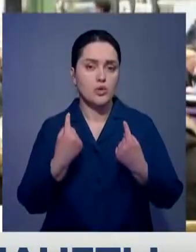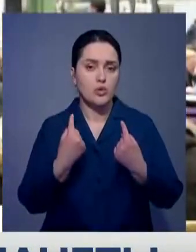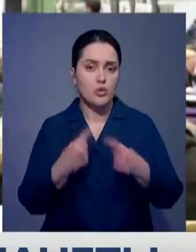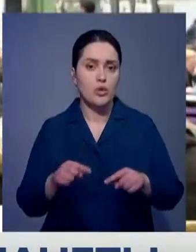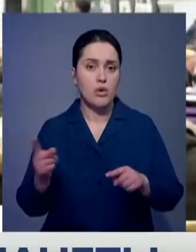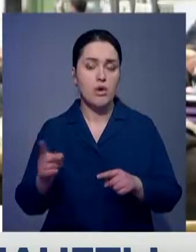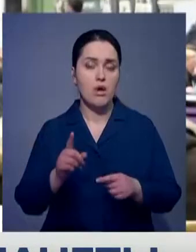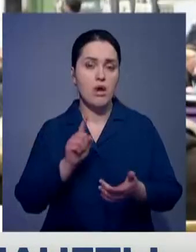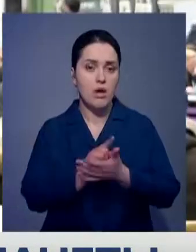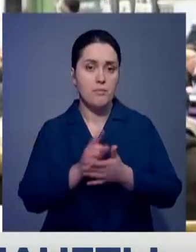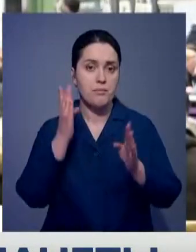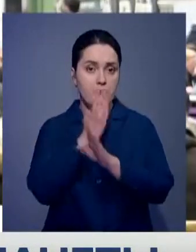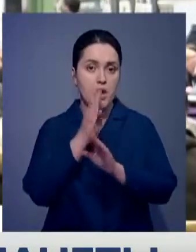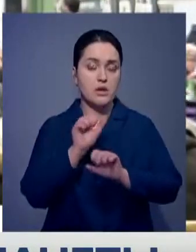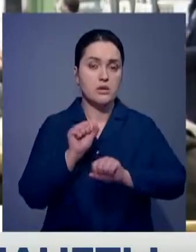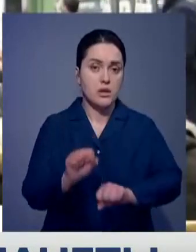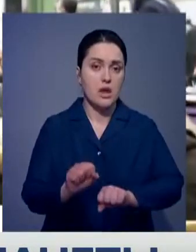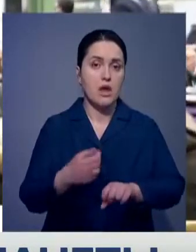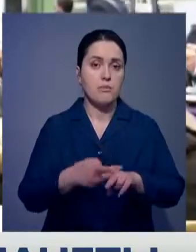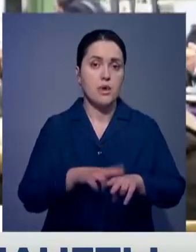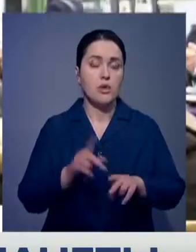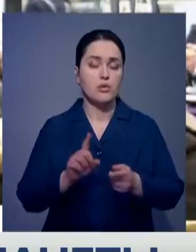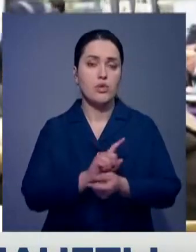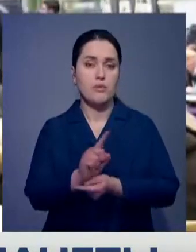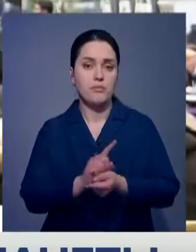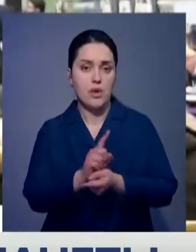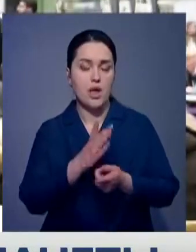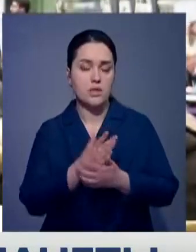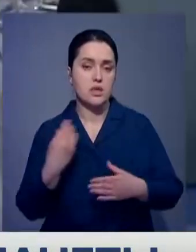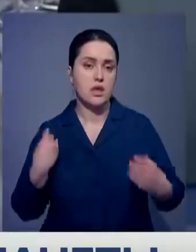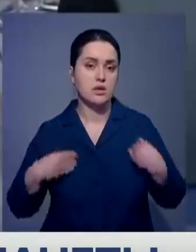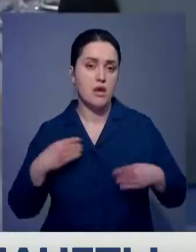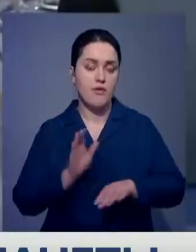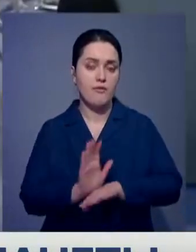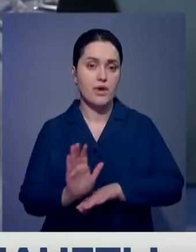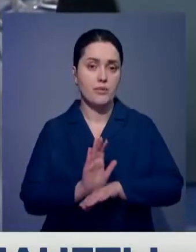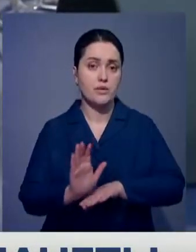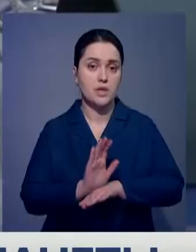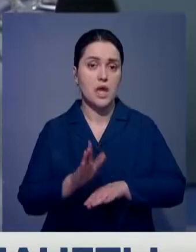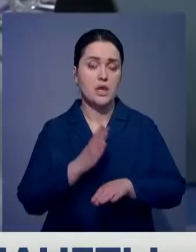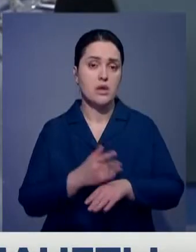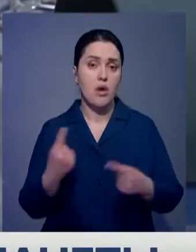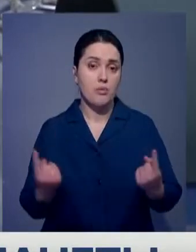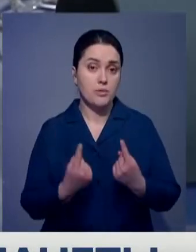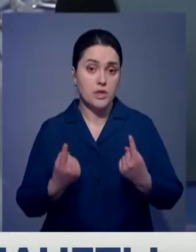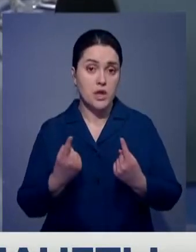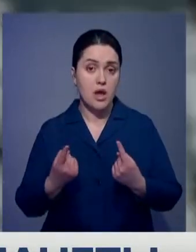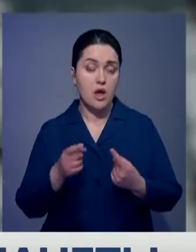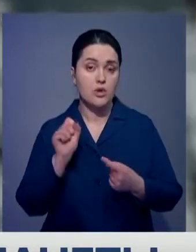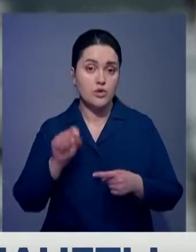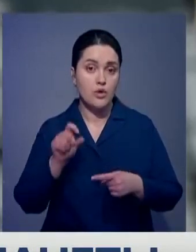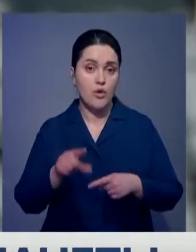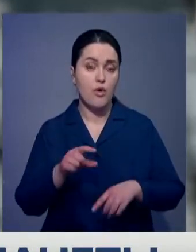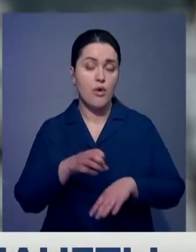экологии и окружающей среде. Поэтому люкс-товары также меняются и эволюционируют. Обычные с виду драгоценности на самом деле с